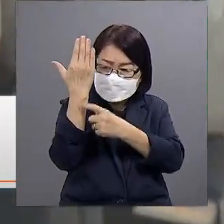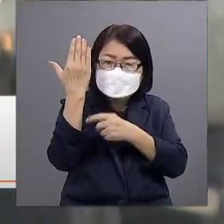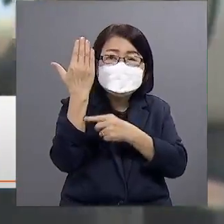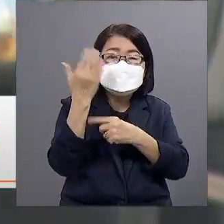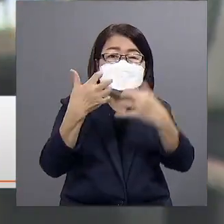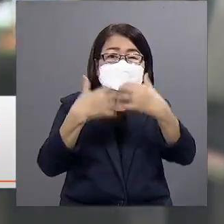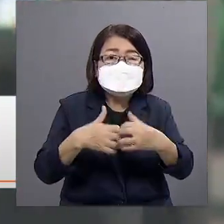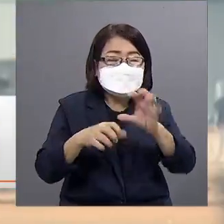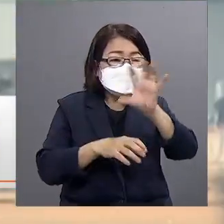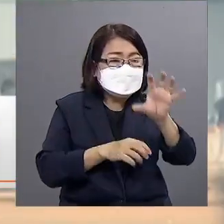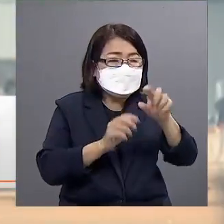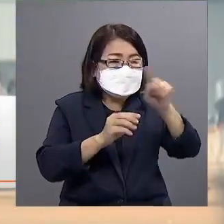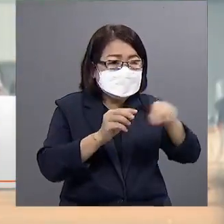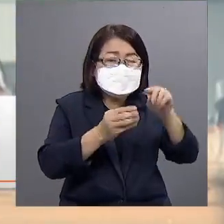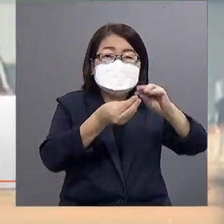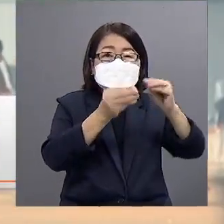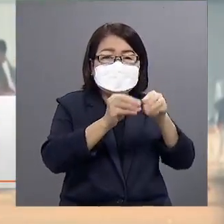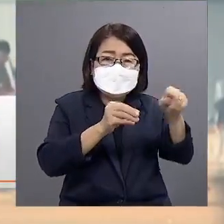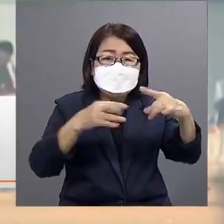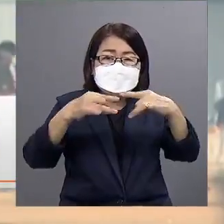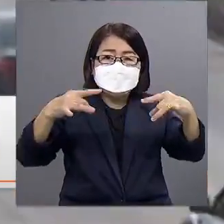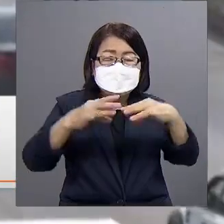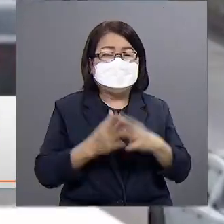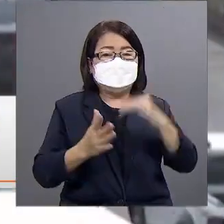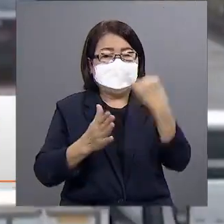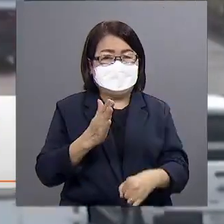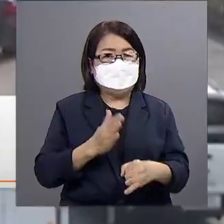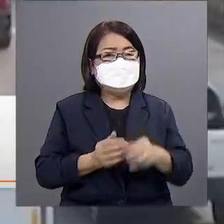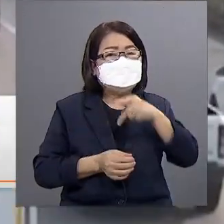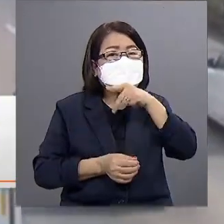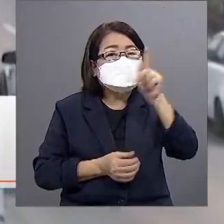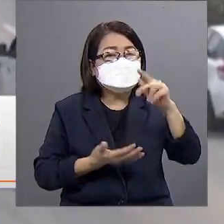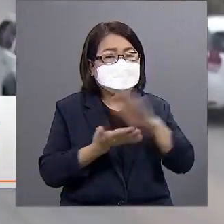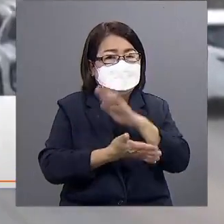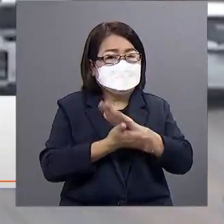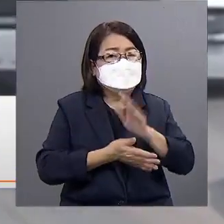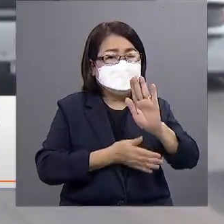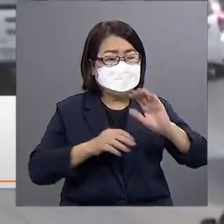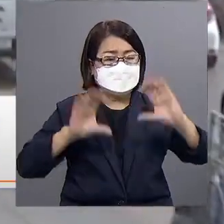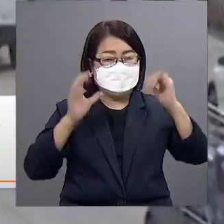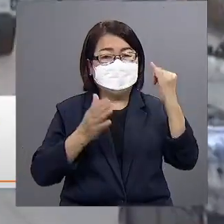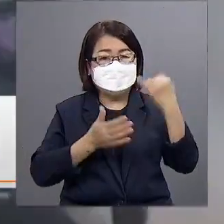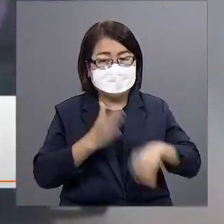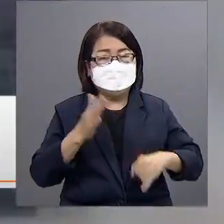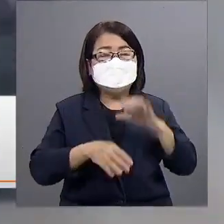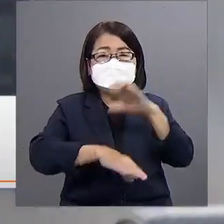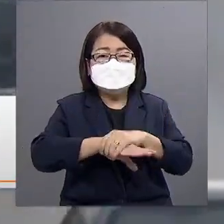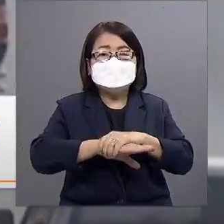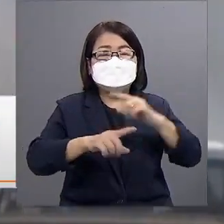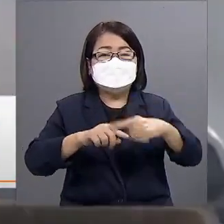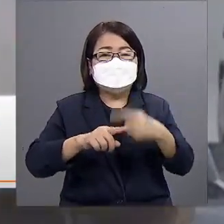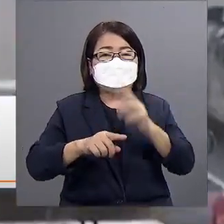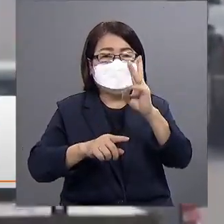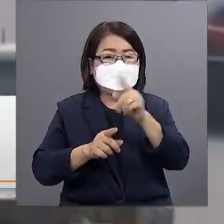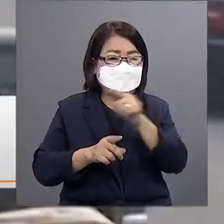นั่นเองนะคะก็อาจจะมีความผิดฐานปลอมแปลงเอกสารราชการมีโทษจำคุกตั้งแต่6เดือนถึง5ปีแล้วก็ปรับ